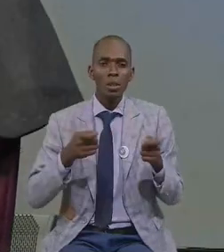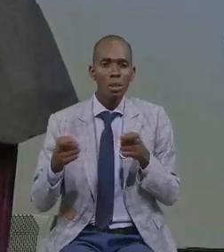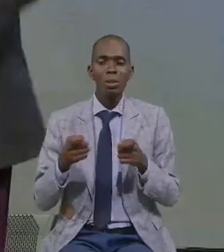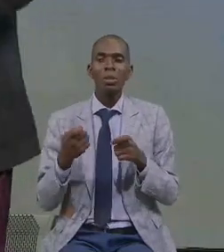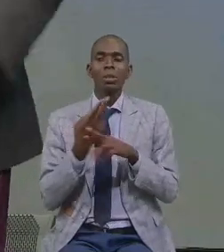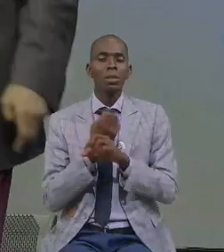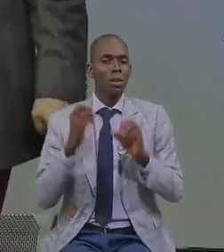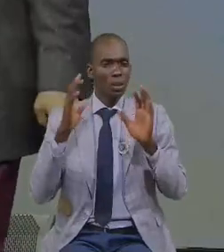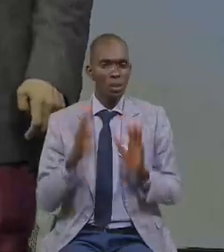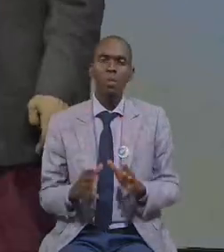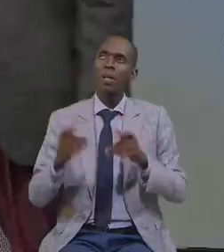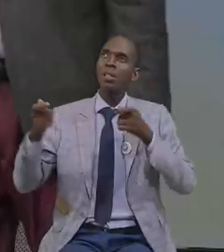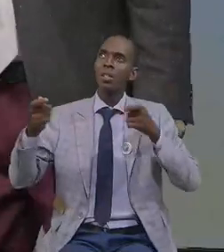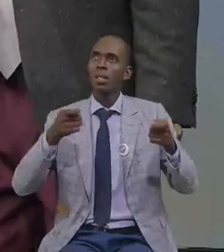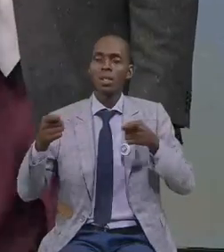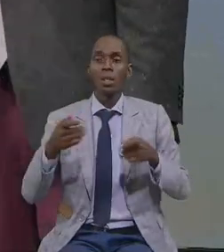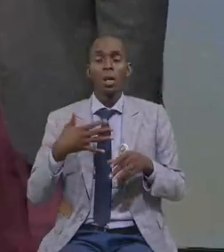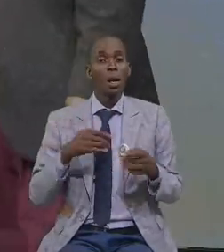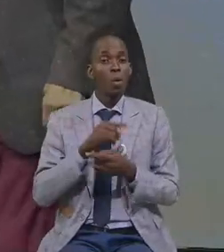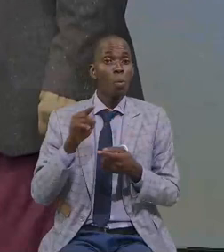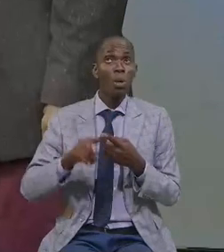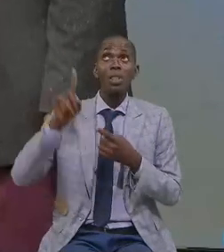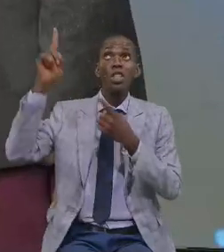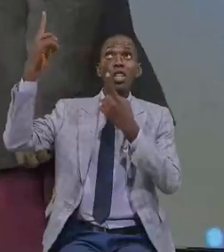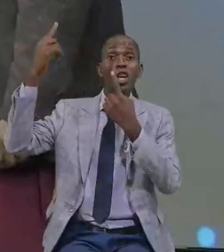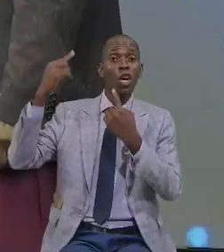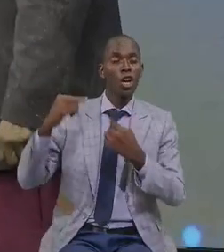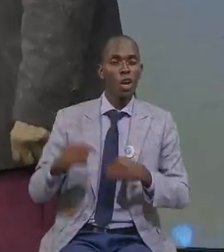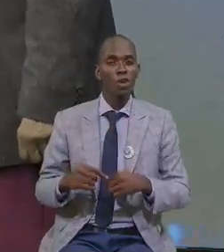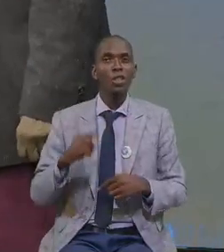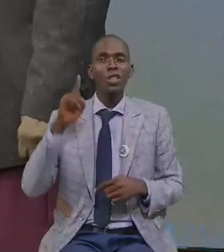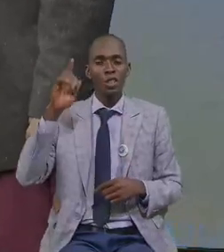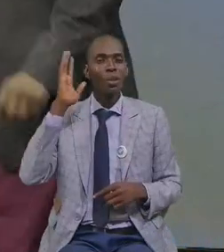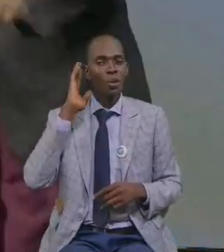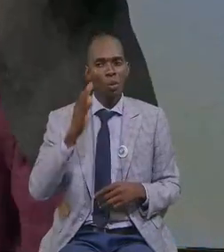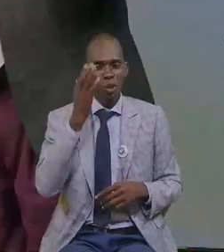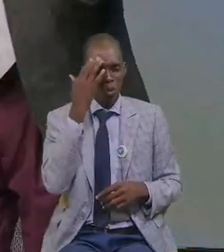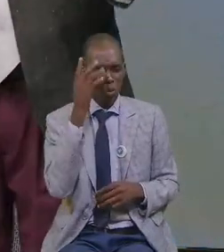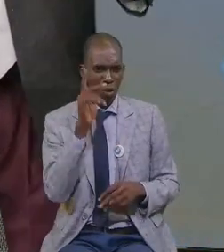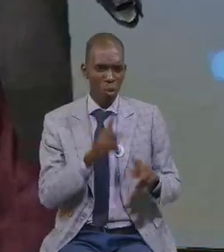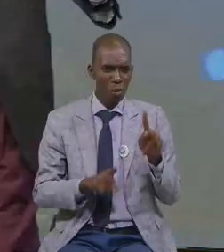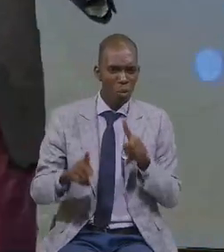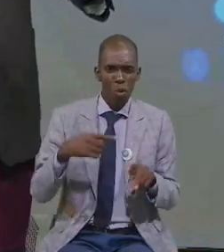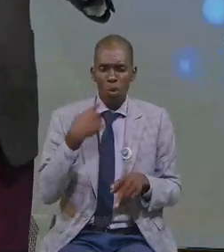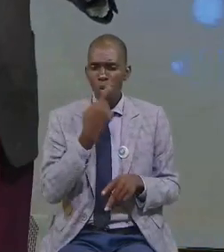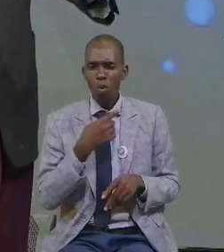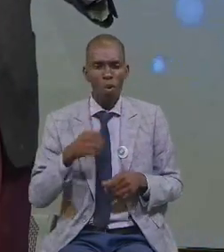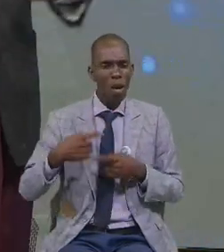Rédempteur règne. Et lorsqu'il viendra, il connaîtra les gens